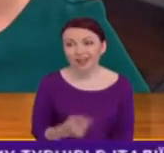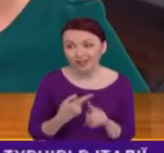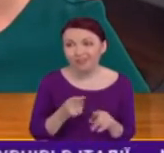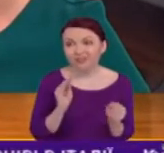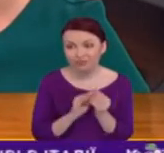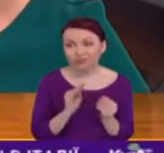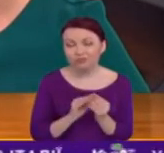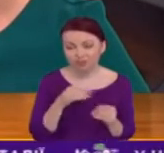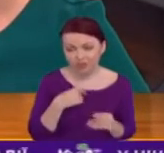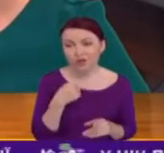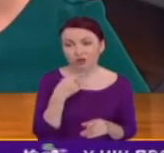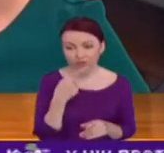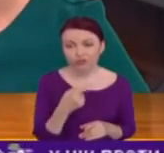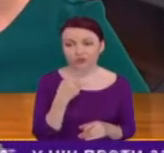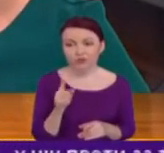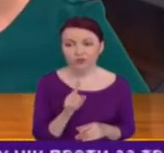що